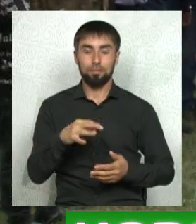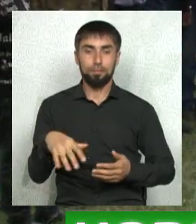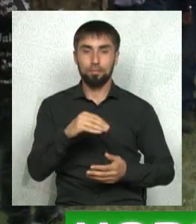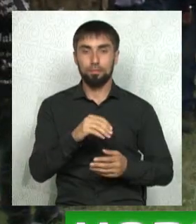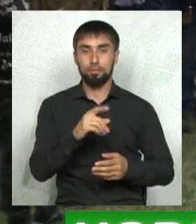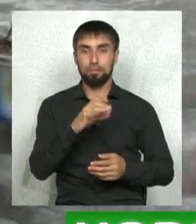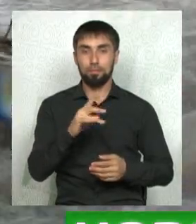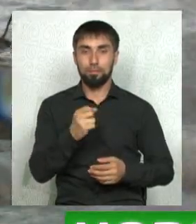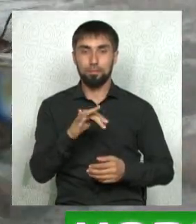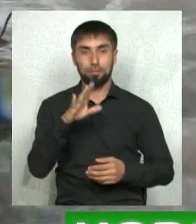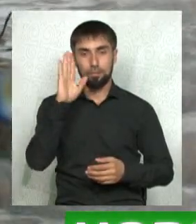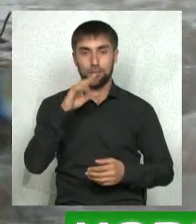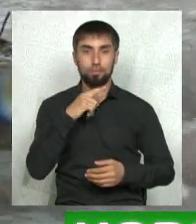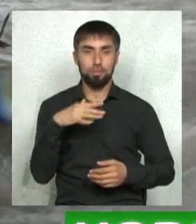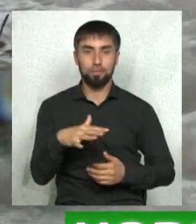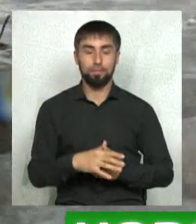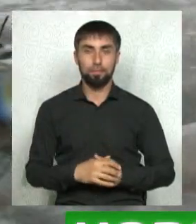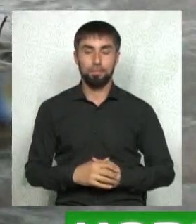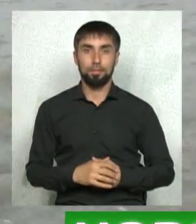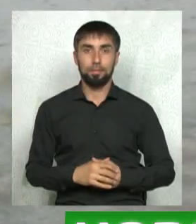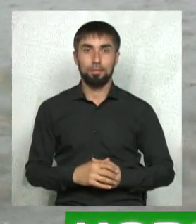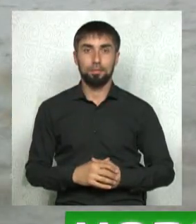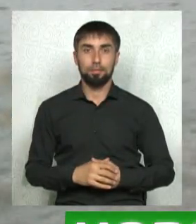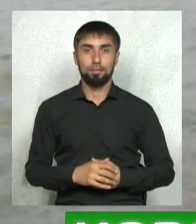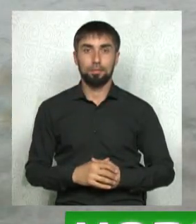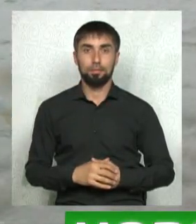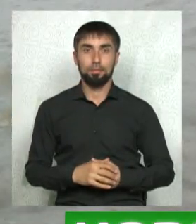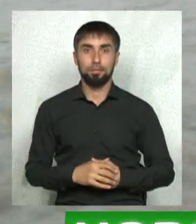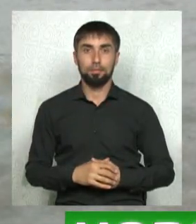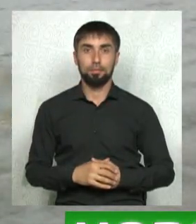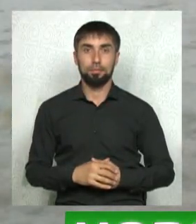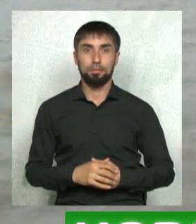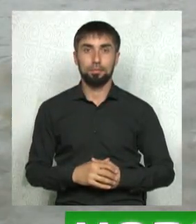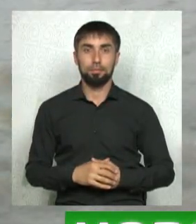всероссийской экоакции «Вода России». Дана Плиева, Рамзан Зурабов, Новости 24.